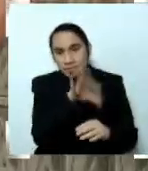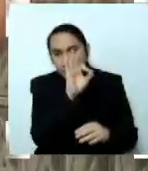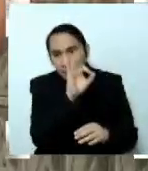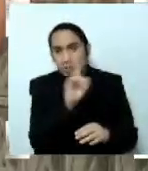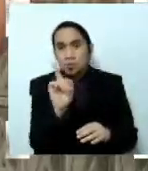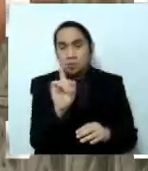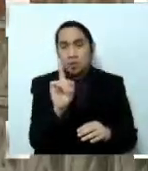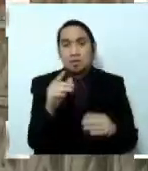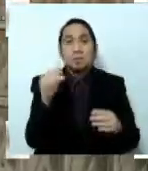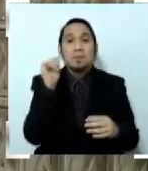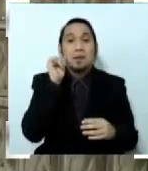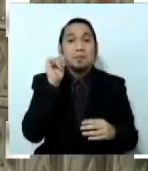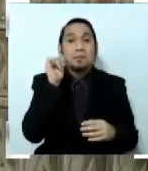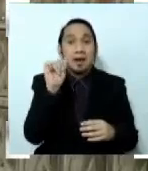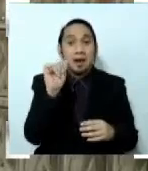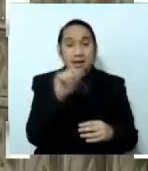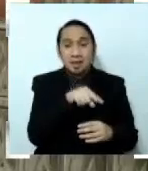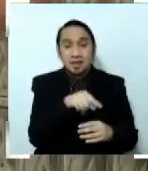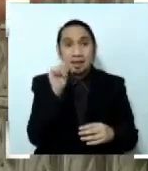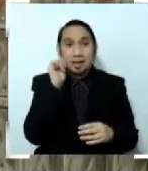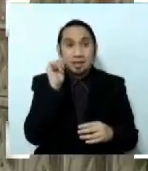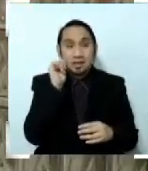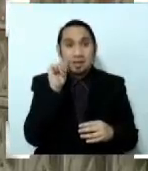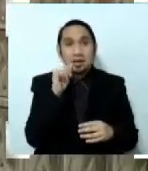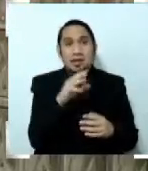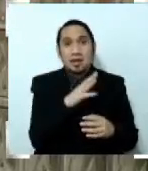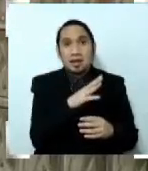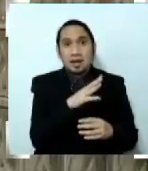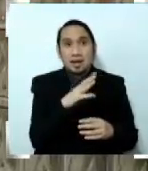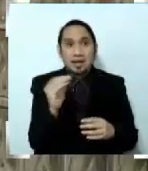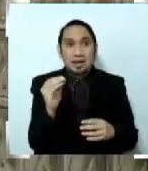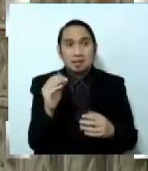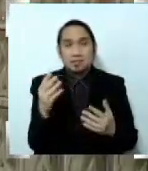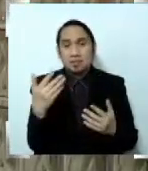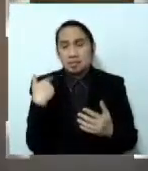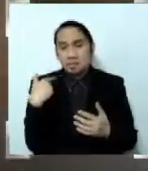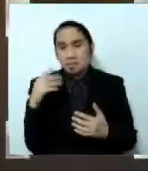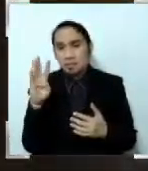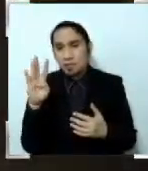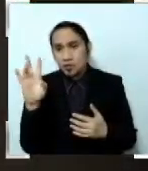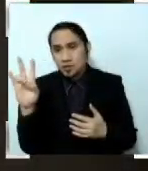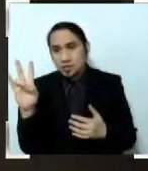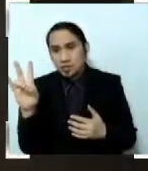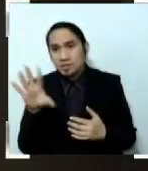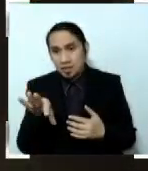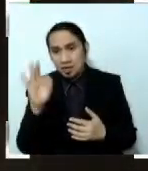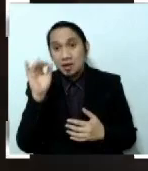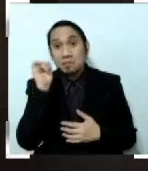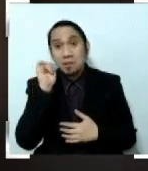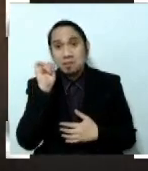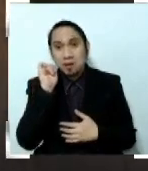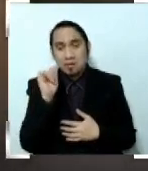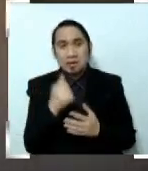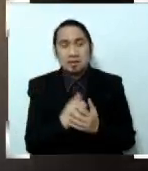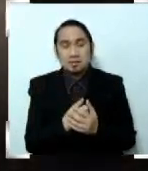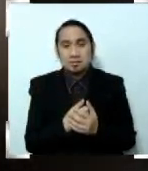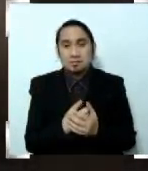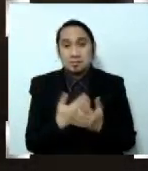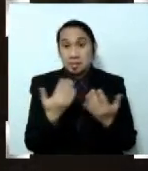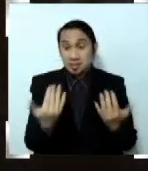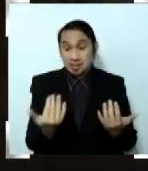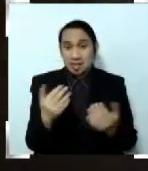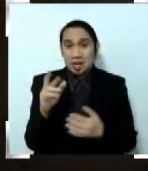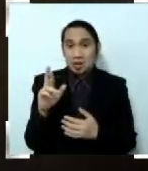kababaihan dito sa La Chaparral at sa Bahia Luna naman ay 47 women. Sinitirain ang isang resto bar dahil sa paglabag sa